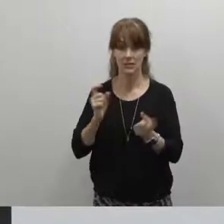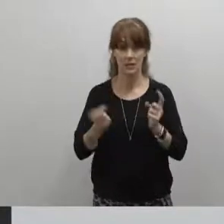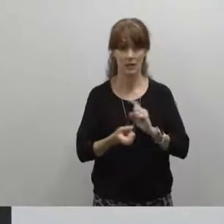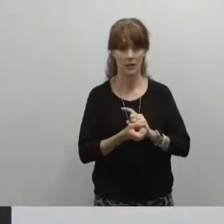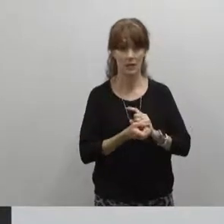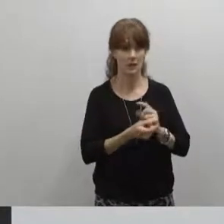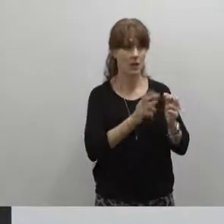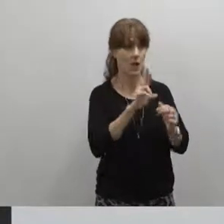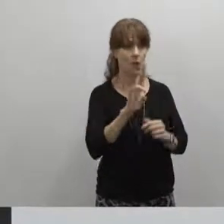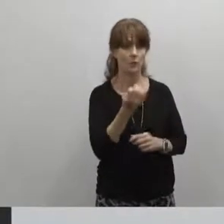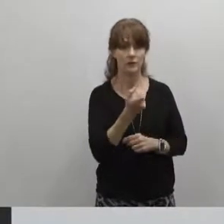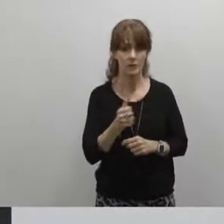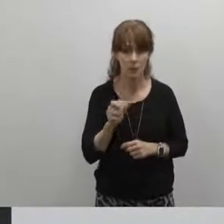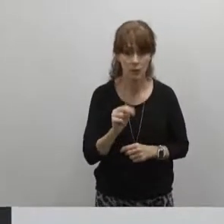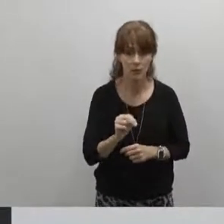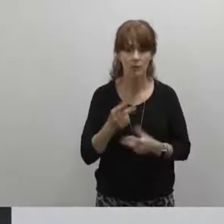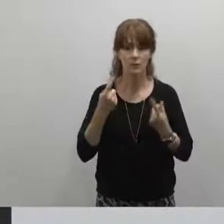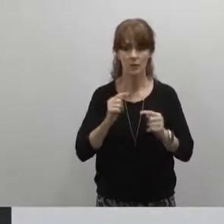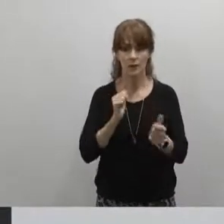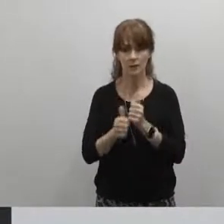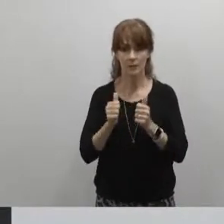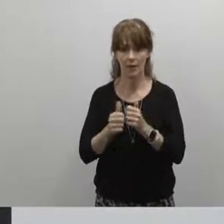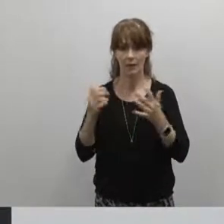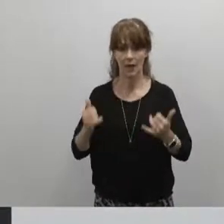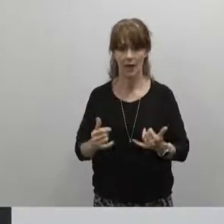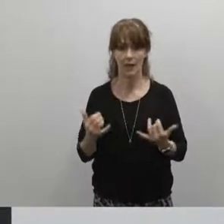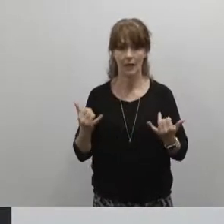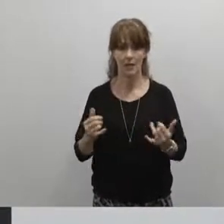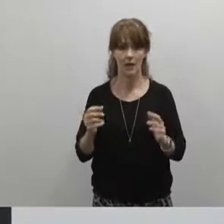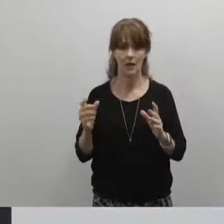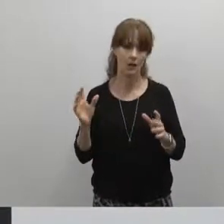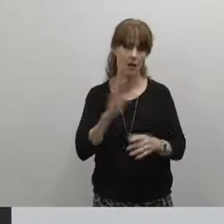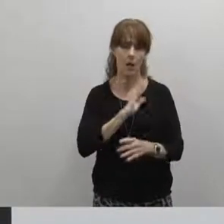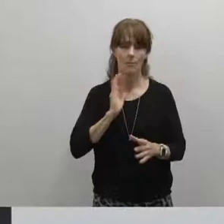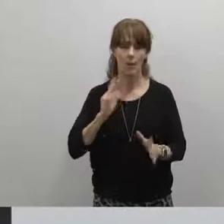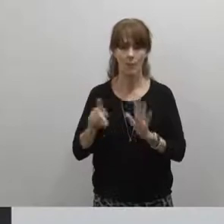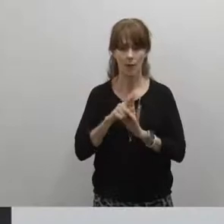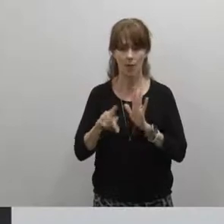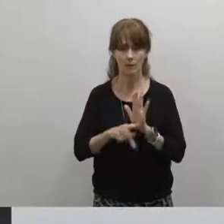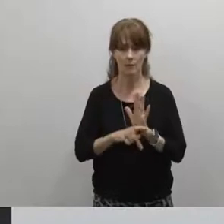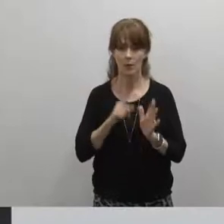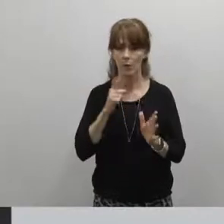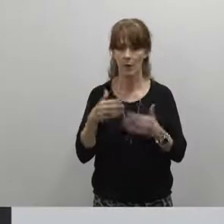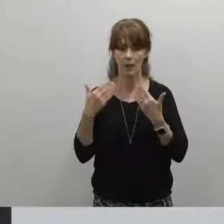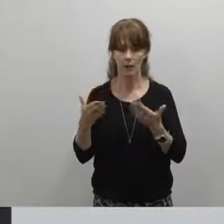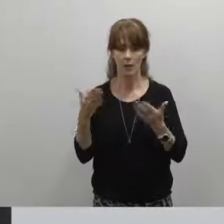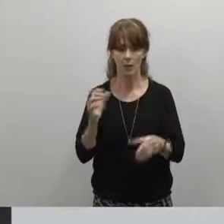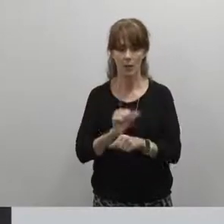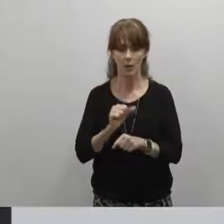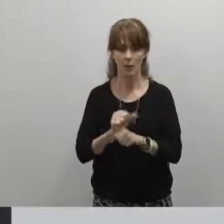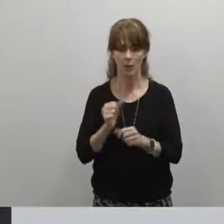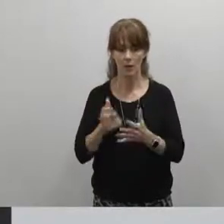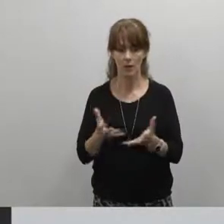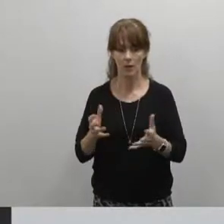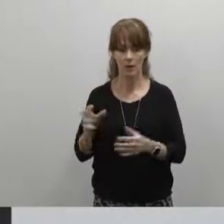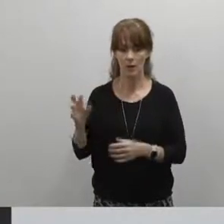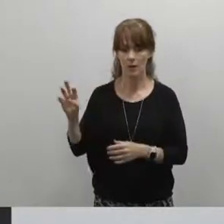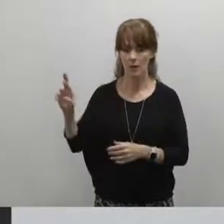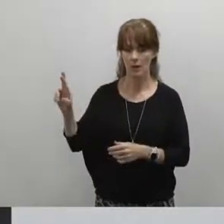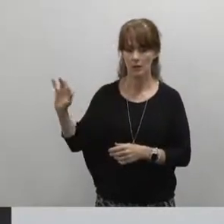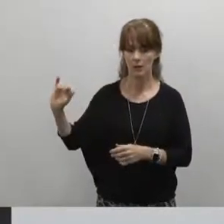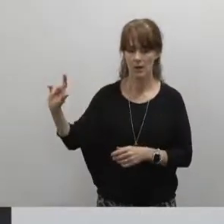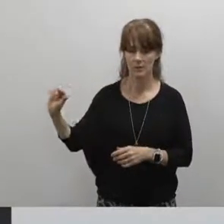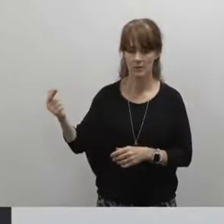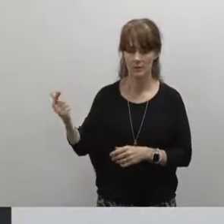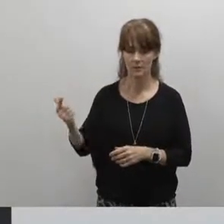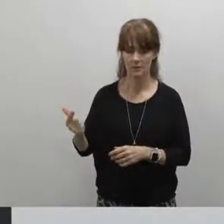ពីព្រោះយើងចង់ឲ្យមានដំណោះស្រាយតកតងនឹងច្បាប់គណៈកម្មការសាលារៀនខ្